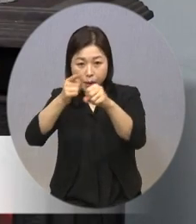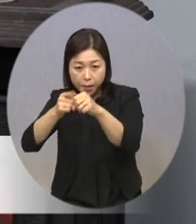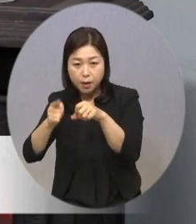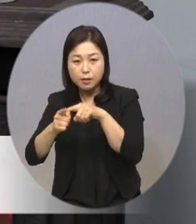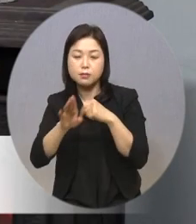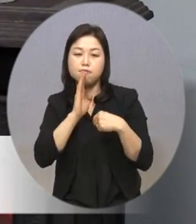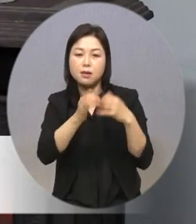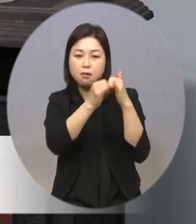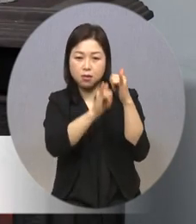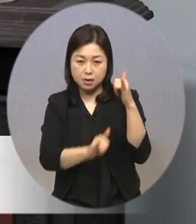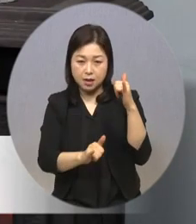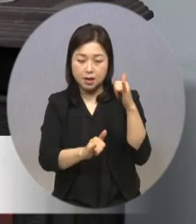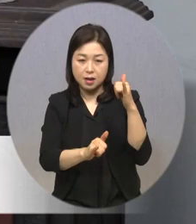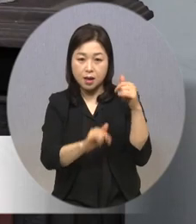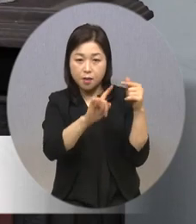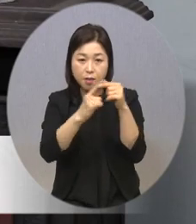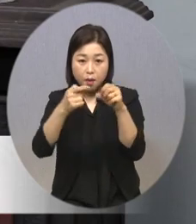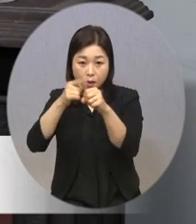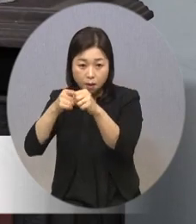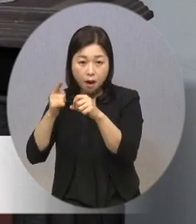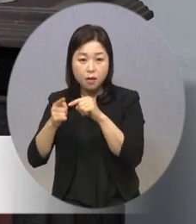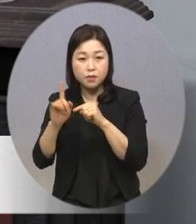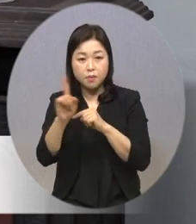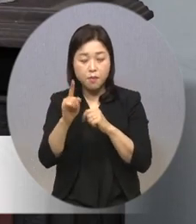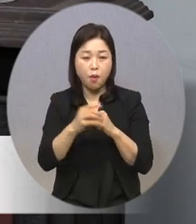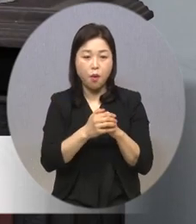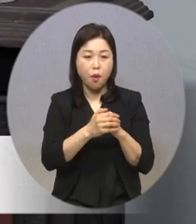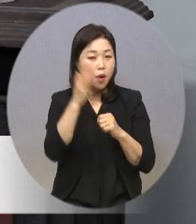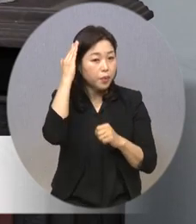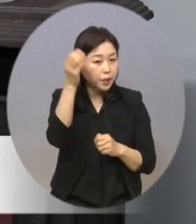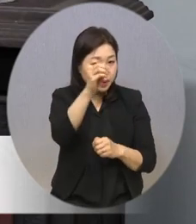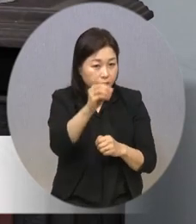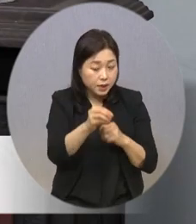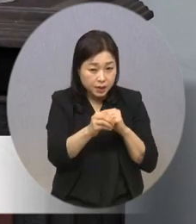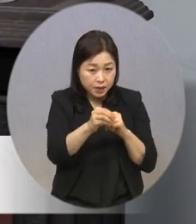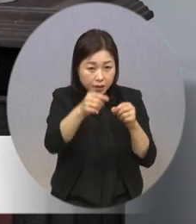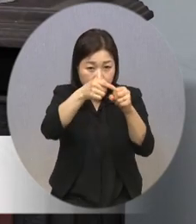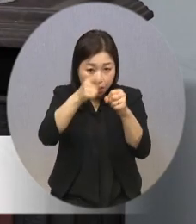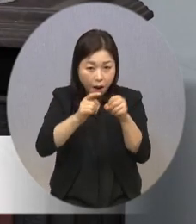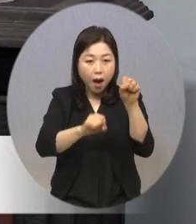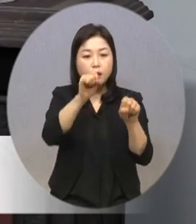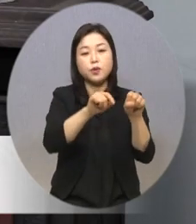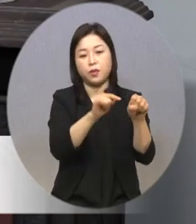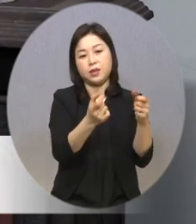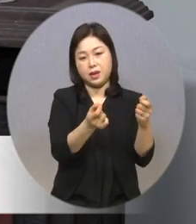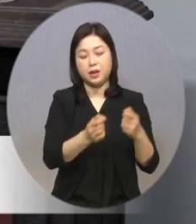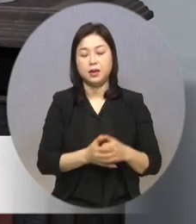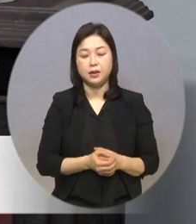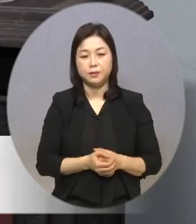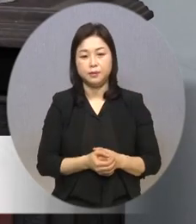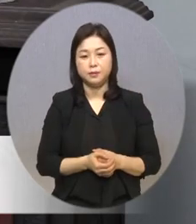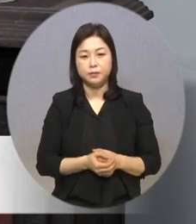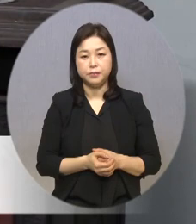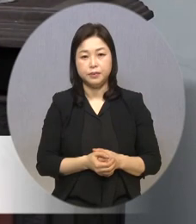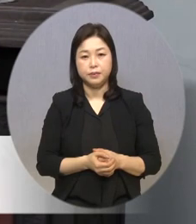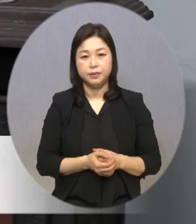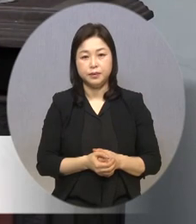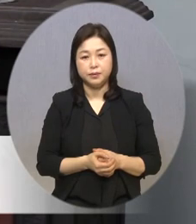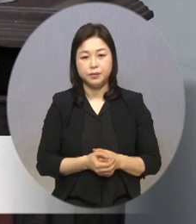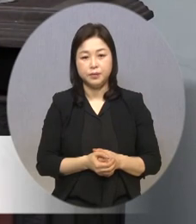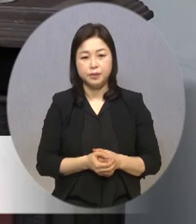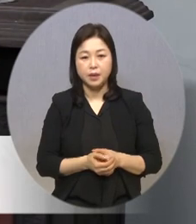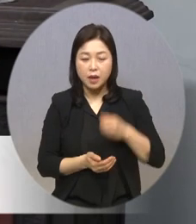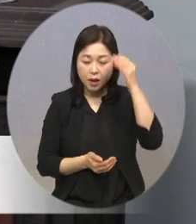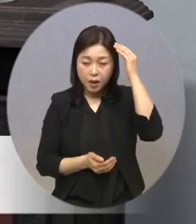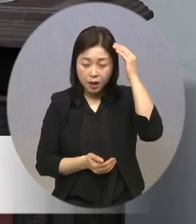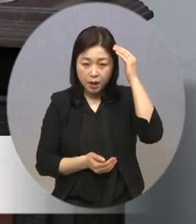역사고 서각은 어쩔 수 없이 붓글씨를 조각하는 행위이기 때문에 분맛도 나야